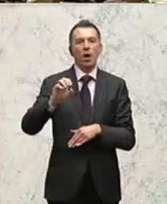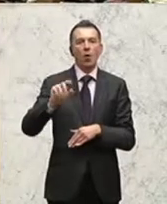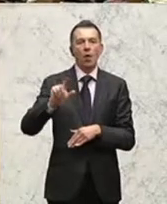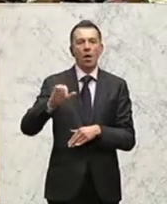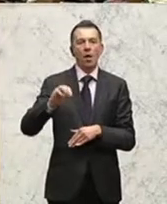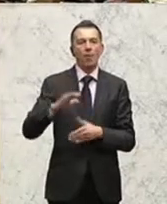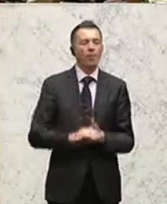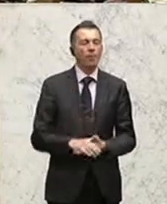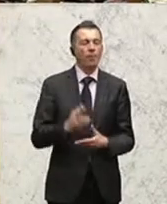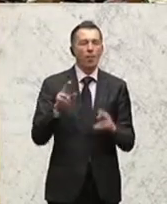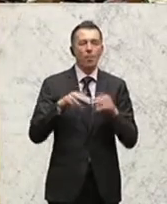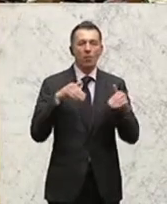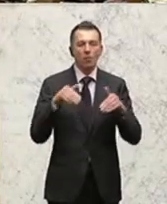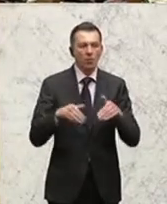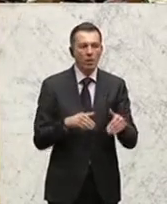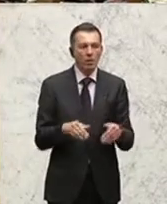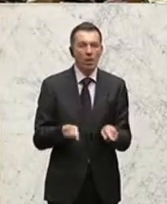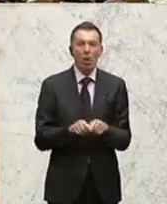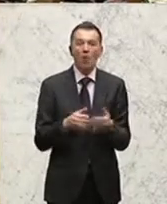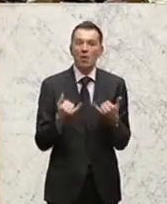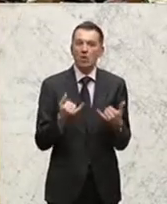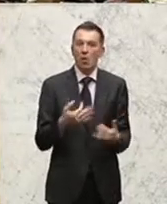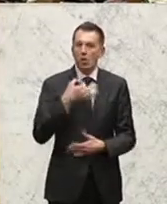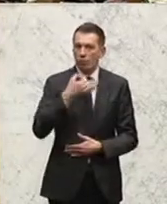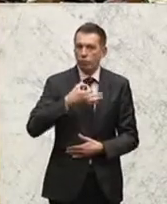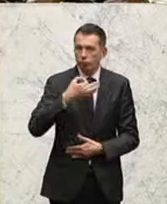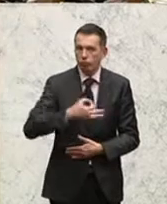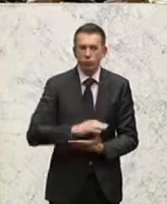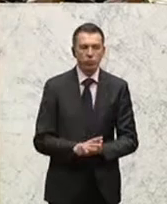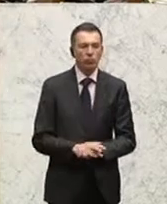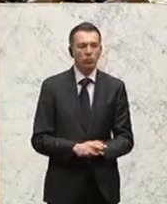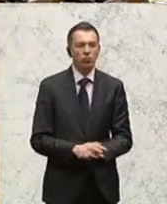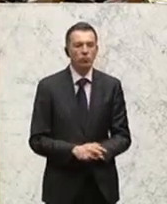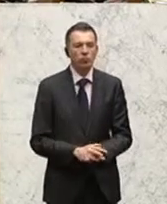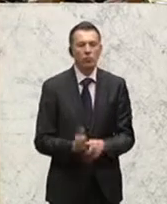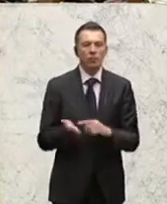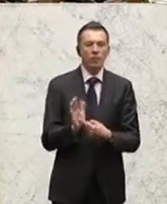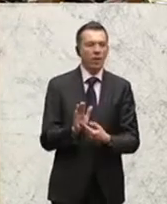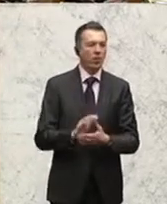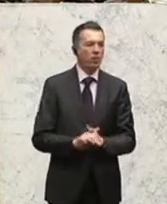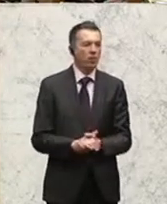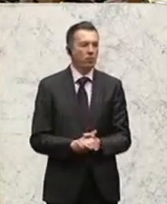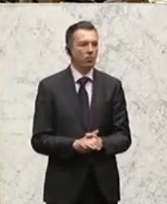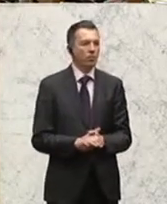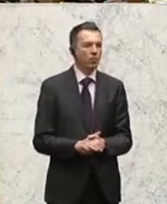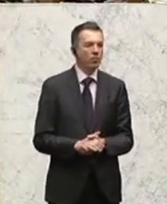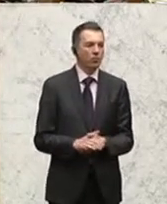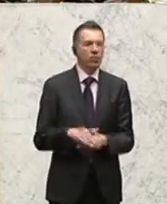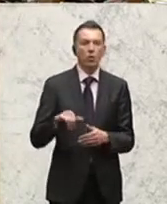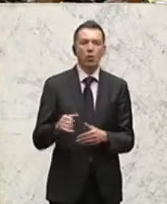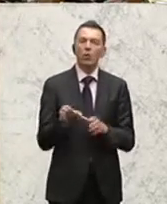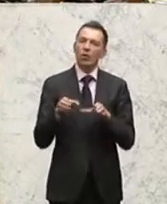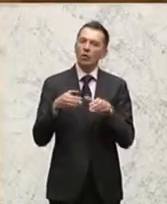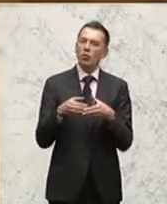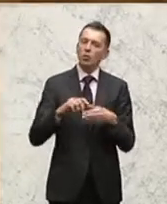Der nächste Redner ist von der SPÖ, der Justizsprecher Johannes Jaulim. Zeigt doch irgendwie den Geist des Justizausschusses.